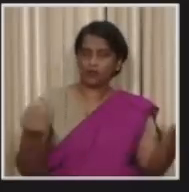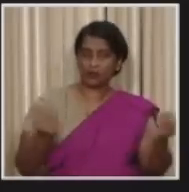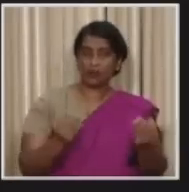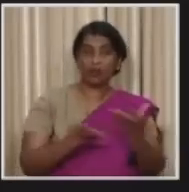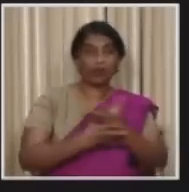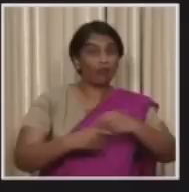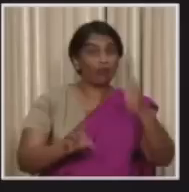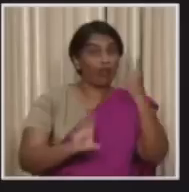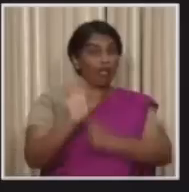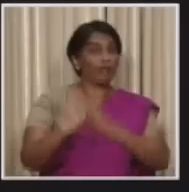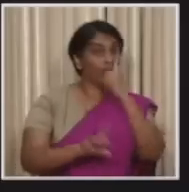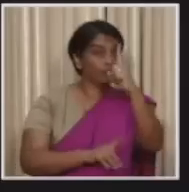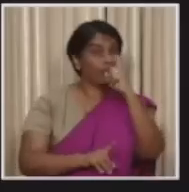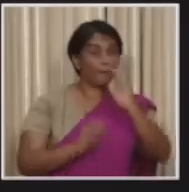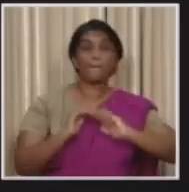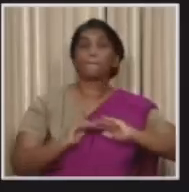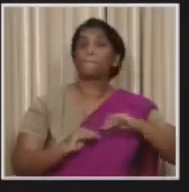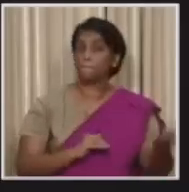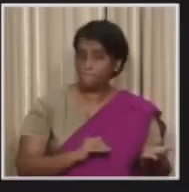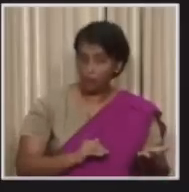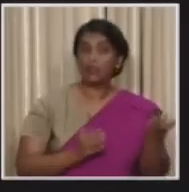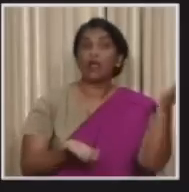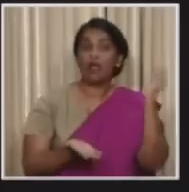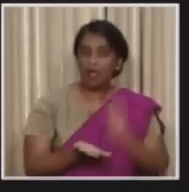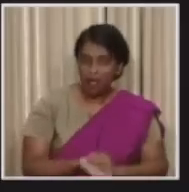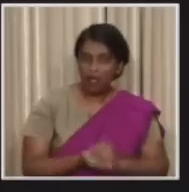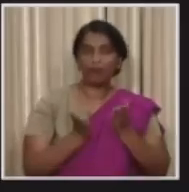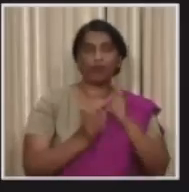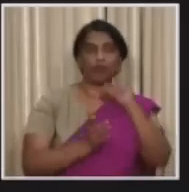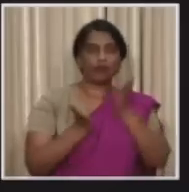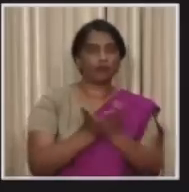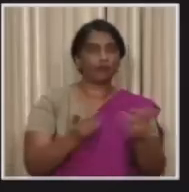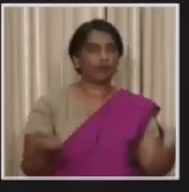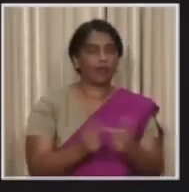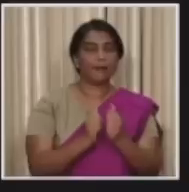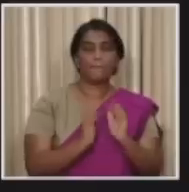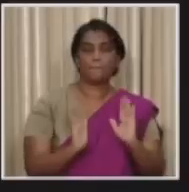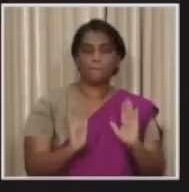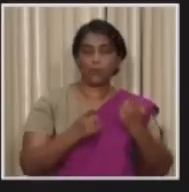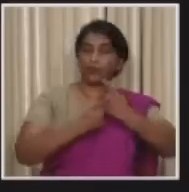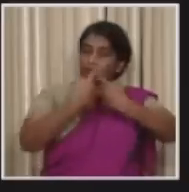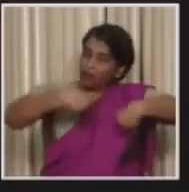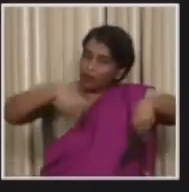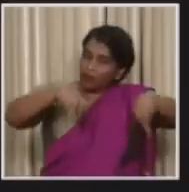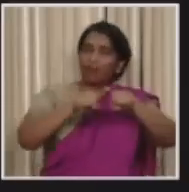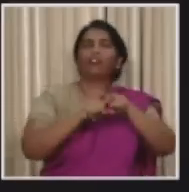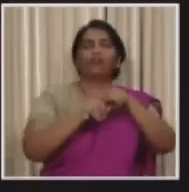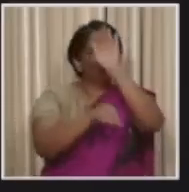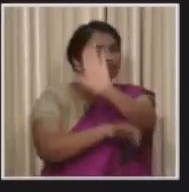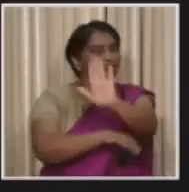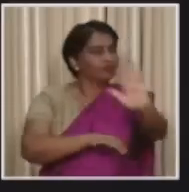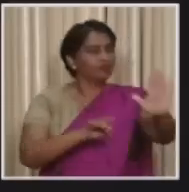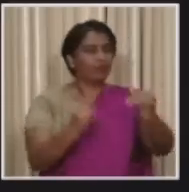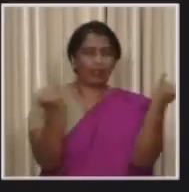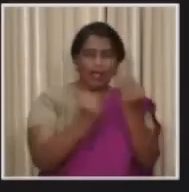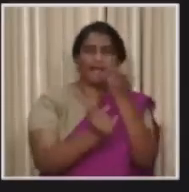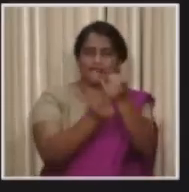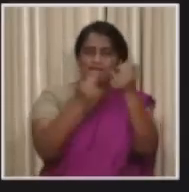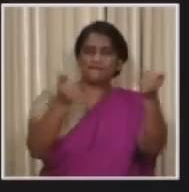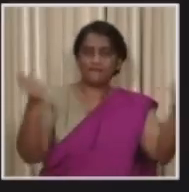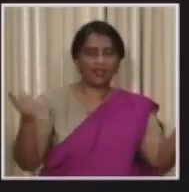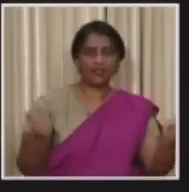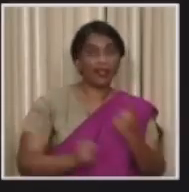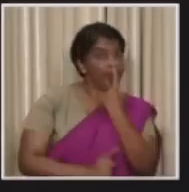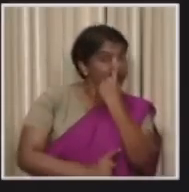නැති කරලා අවුරුදු එකමාරයකට පස්සේ තමයි ආයෙ බෝඩ් සිටිය පටන් ගත්තේ මේ හැමෝගෙම කිල්ලෝට වල කුණු තියනවා ඒ ඉඳ